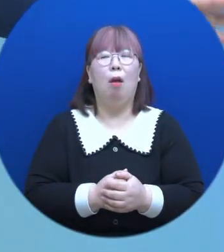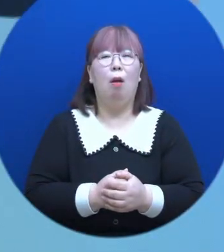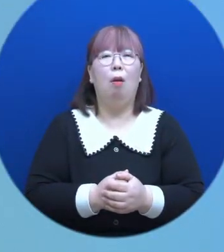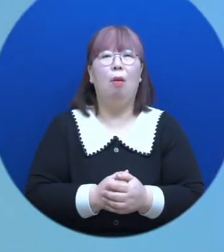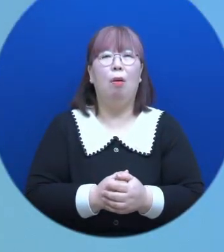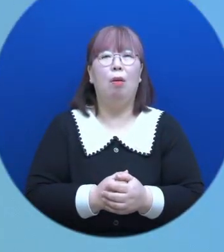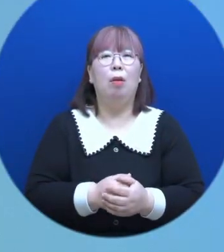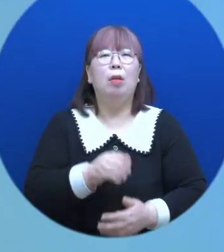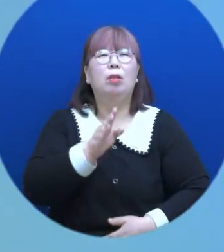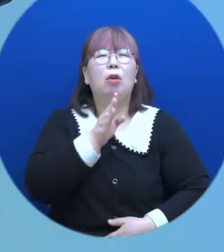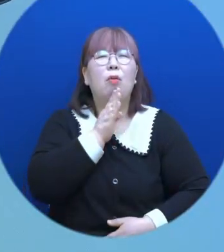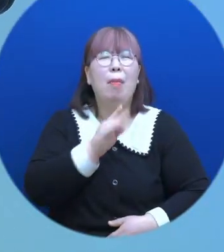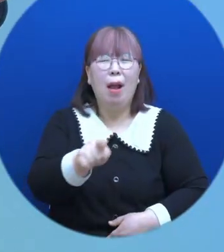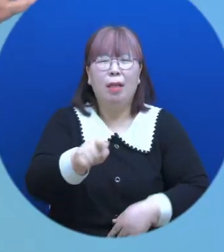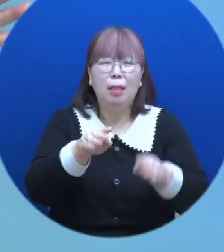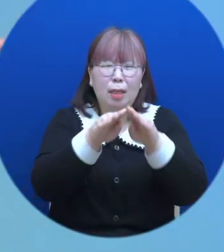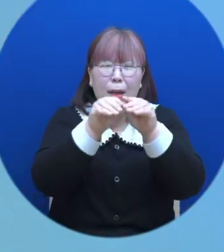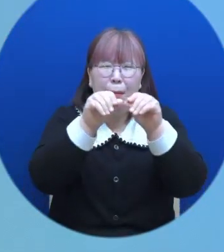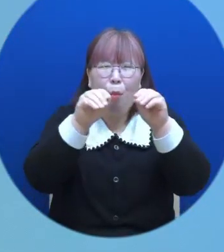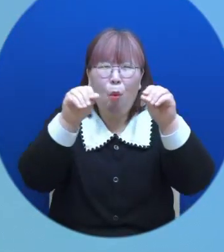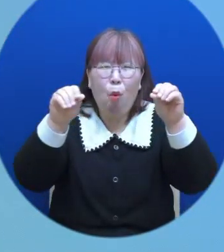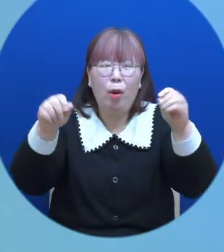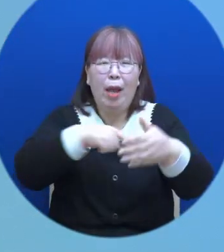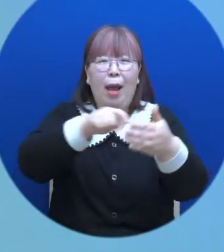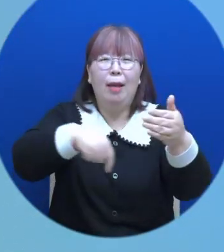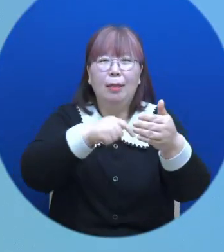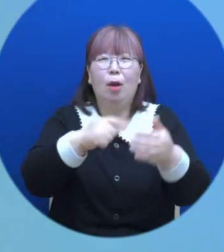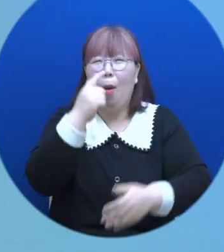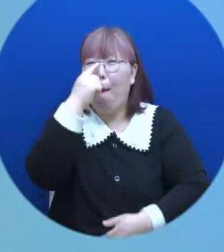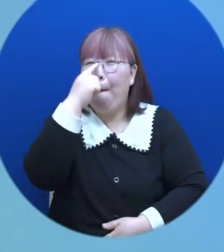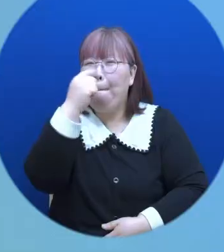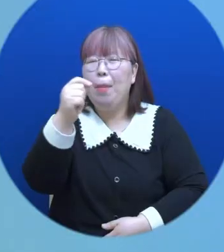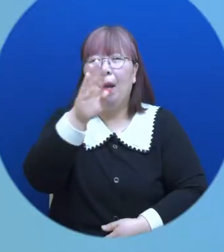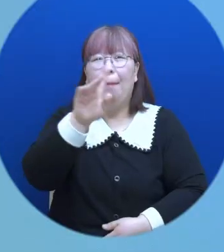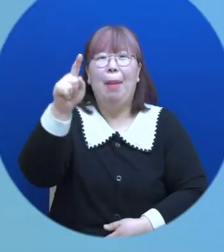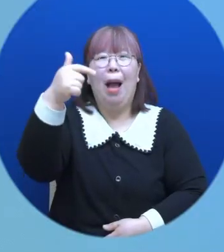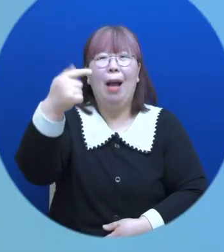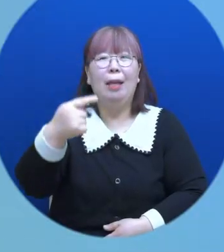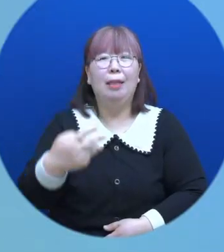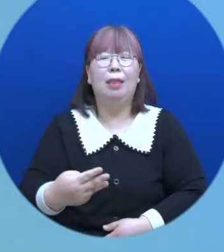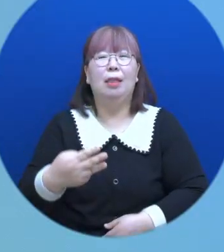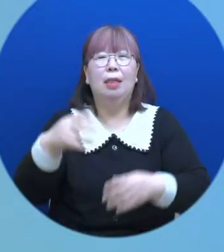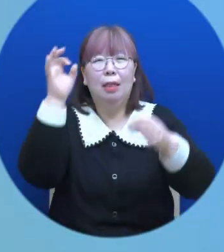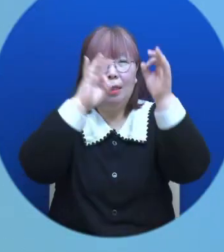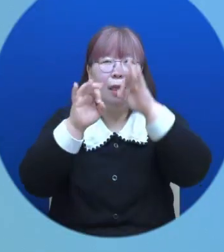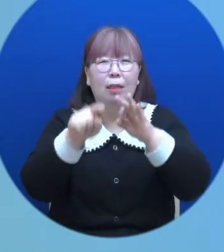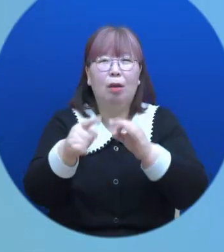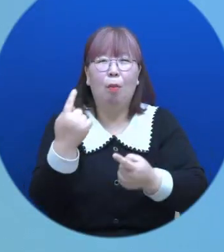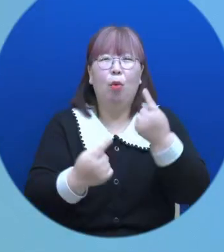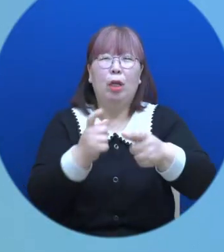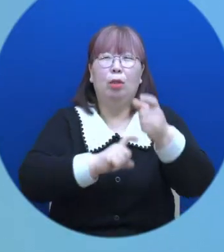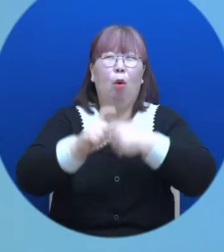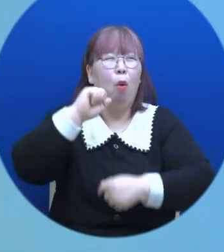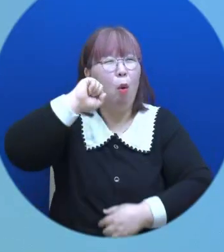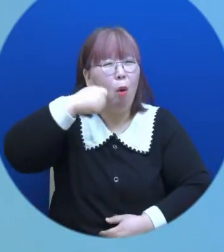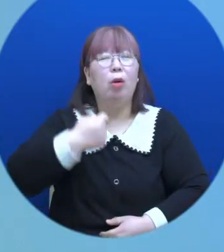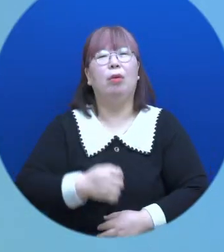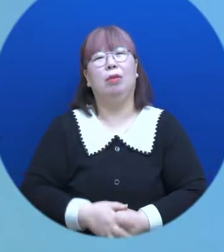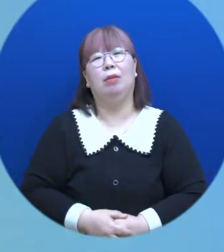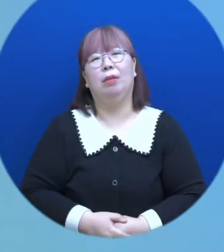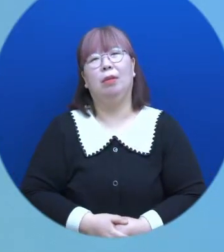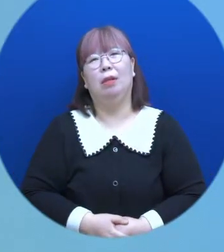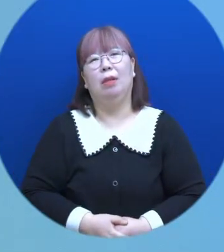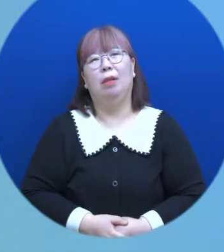어마어마한 모래사장에 바늘 하나를 찾는 것보다 더 힘든 것이 그 비행사를 구출해내는 방법이었다고